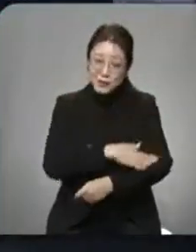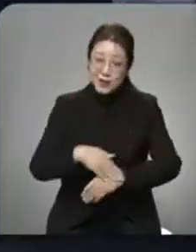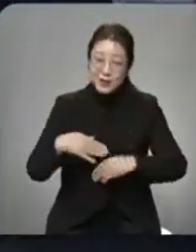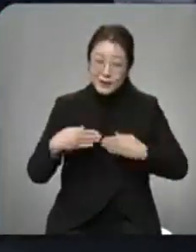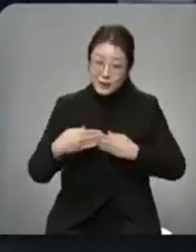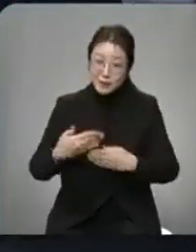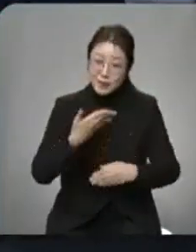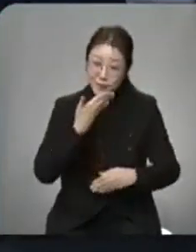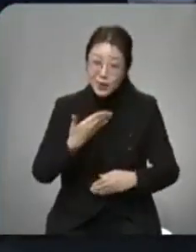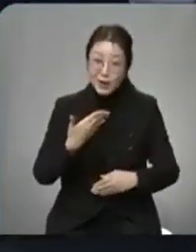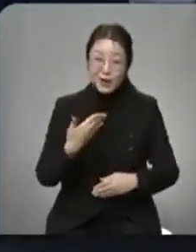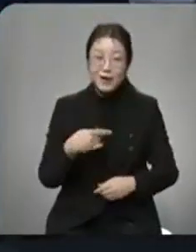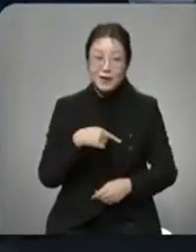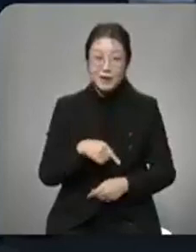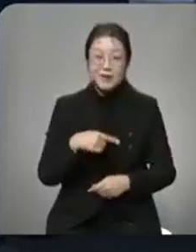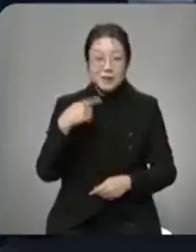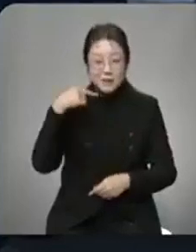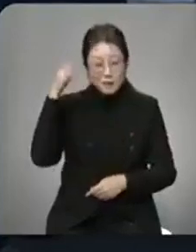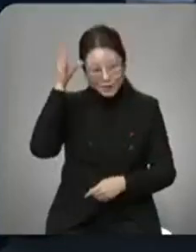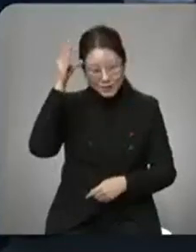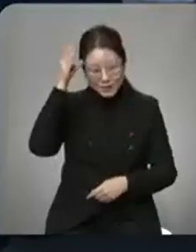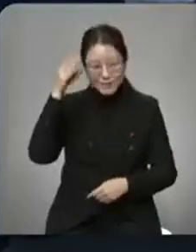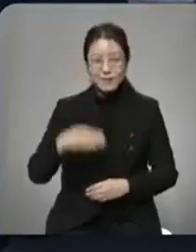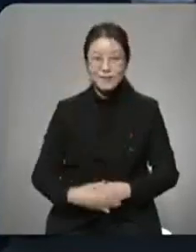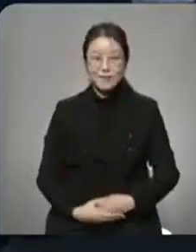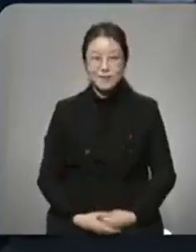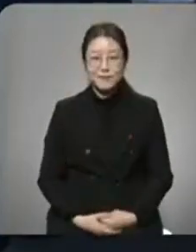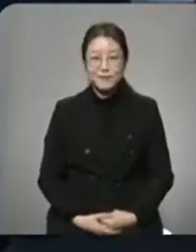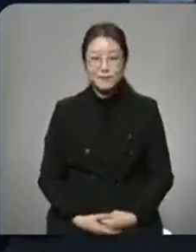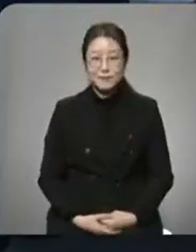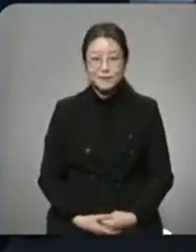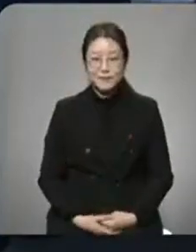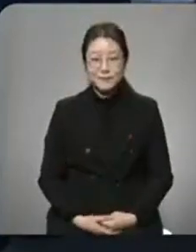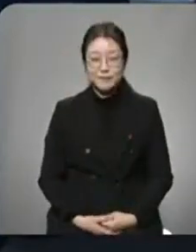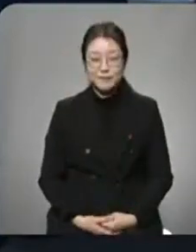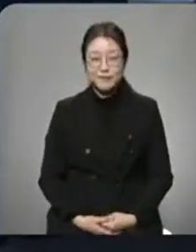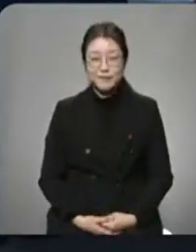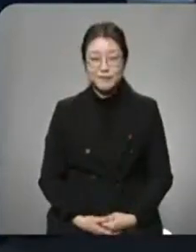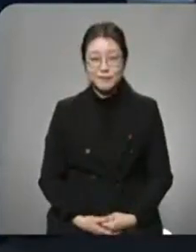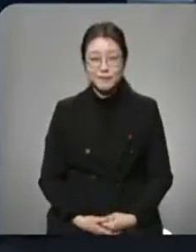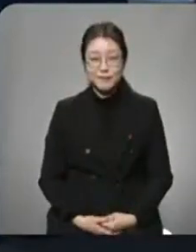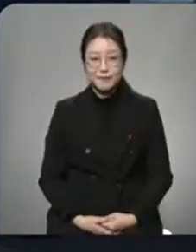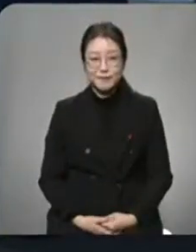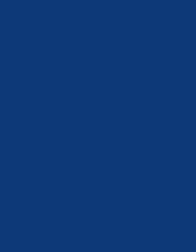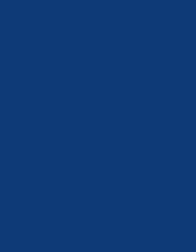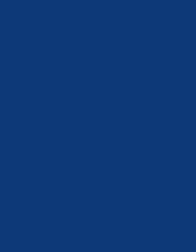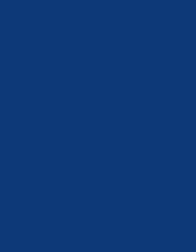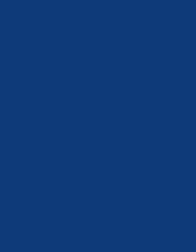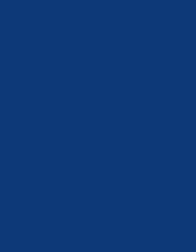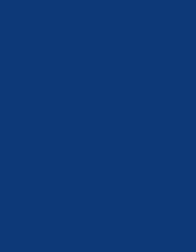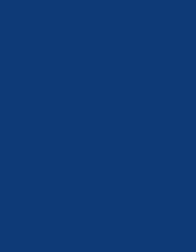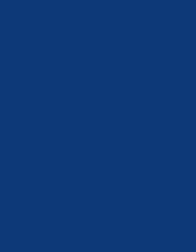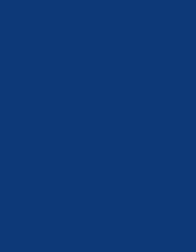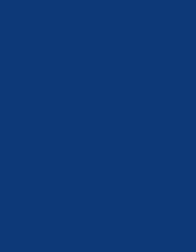정신 속에 평화와 공존의 의미를 전달할 수 있을지 주목됩니다. KBS 뉴스 노정입니다.